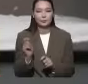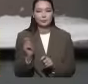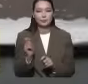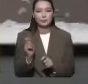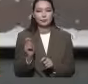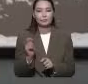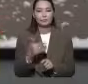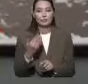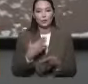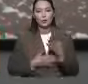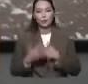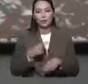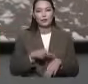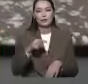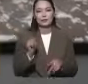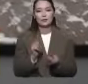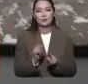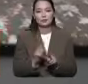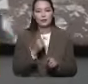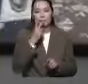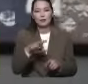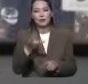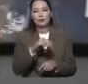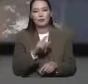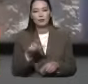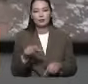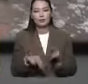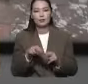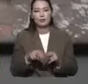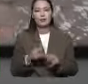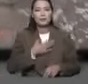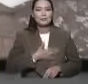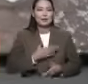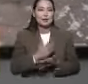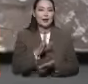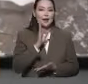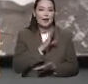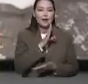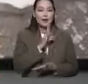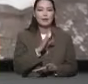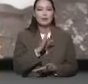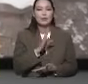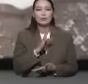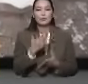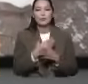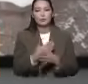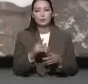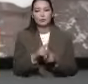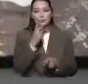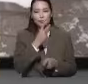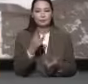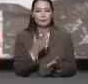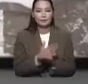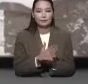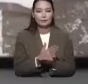қолғабысынды тегіссең, олардың да жаны жадырап қалады екен. Біз әдетте әйел адамдарға ғана бай көмекке ұмтылып жүреміз ғой.